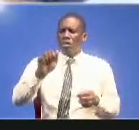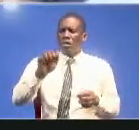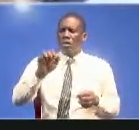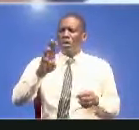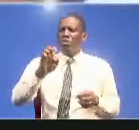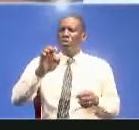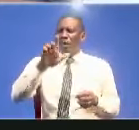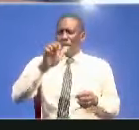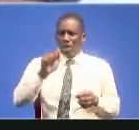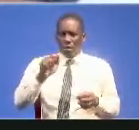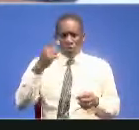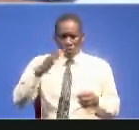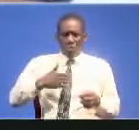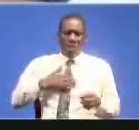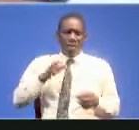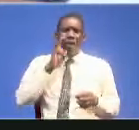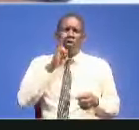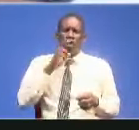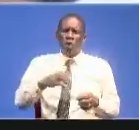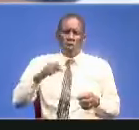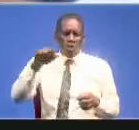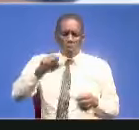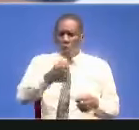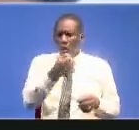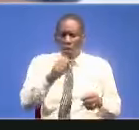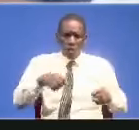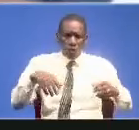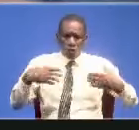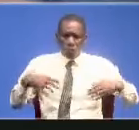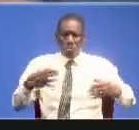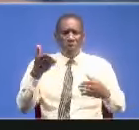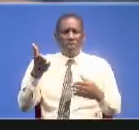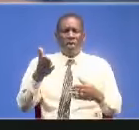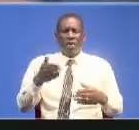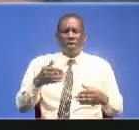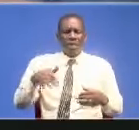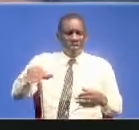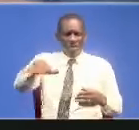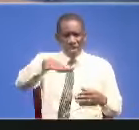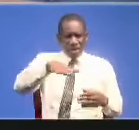kidogo. Mazoea yake alikuwa anaenda kucheza na watoto wa estate hapo Utawala.